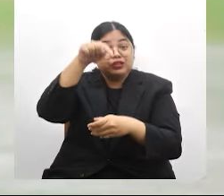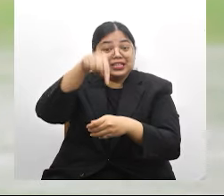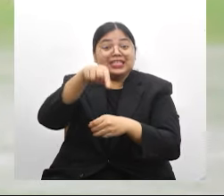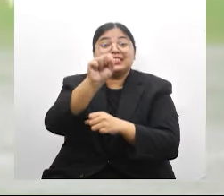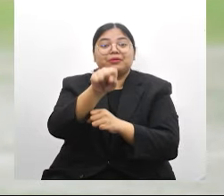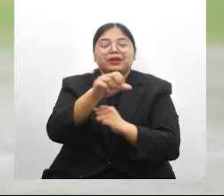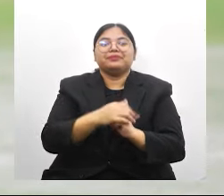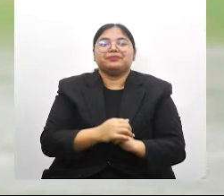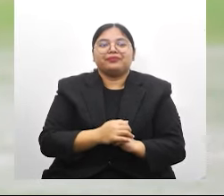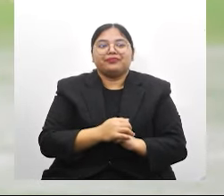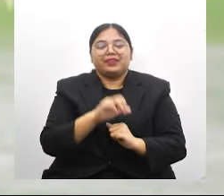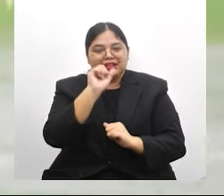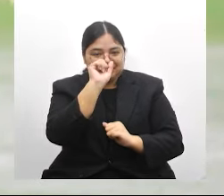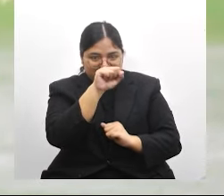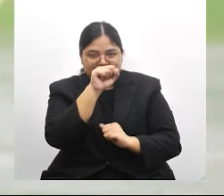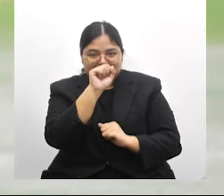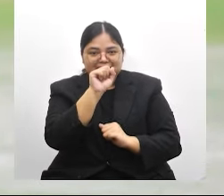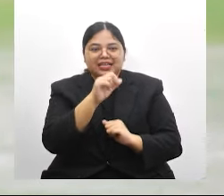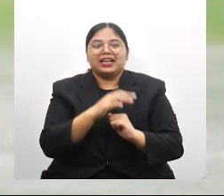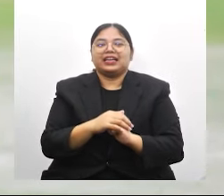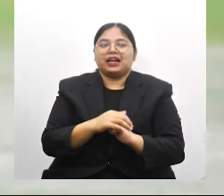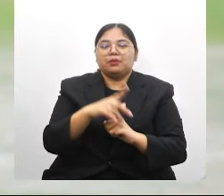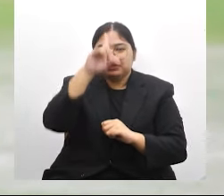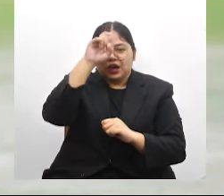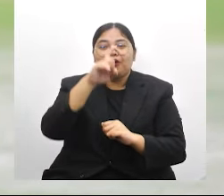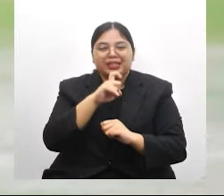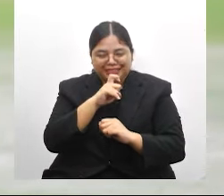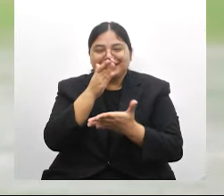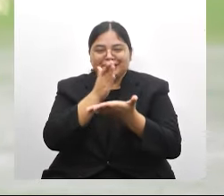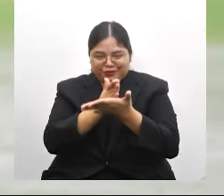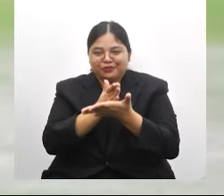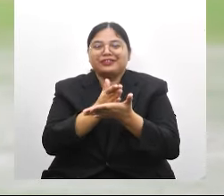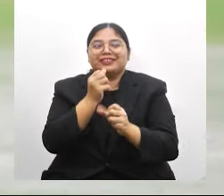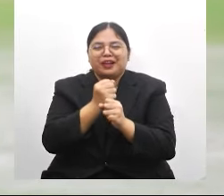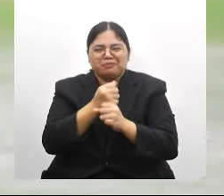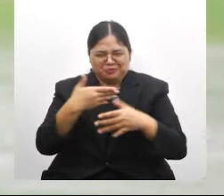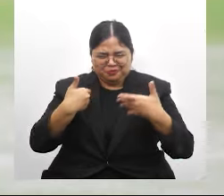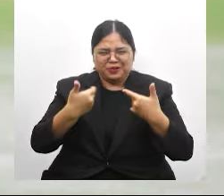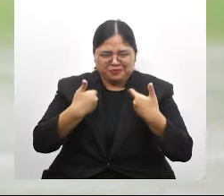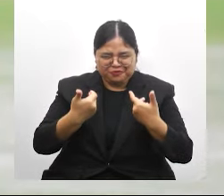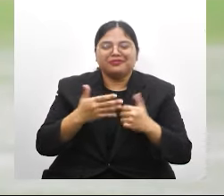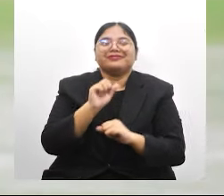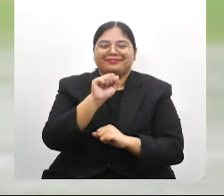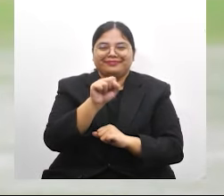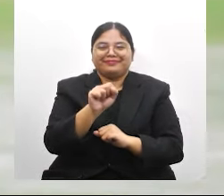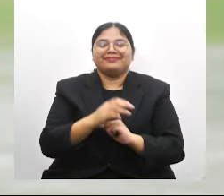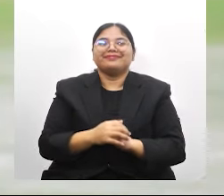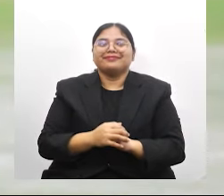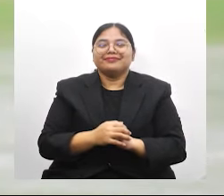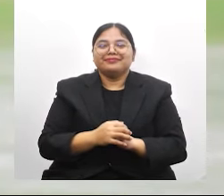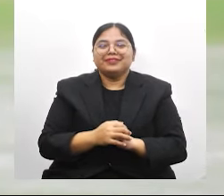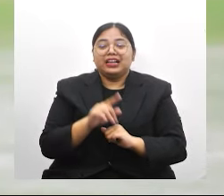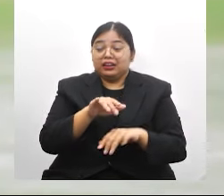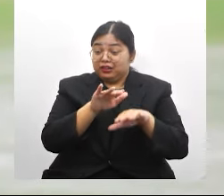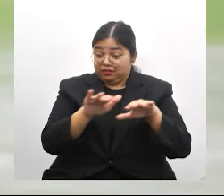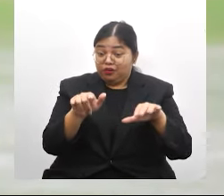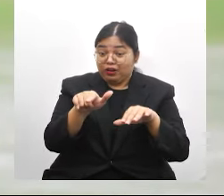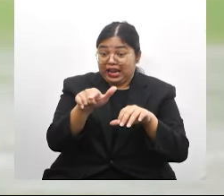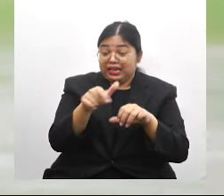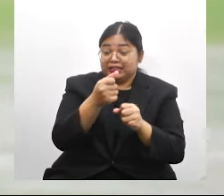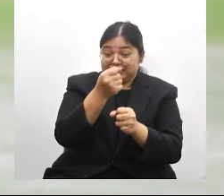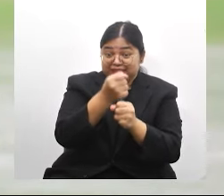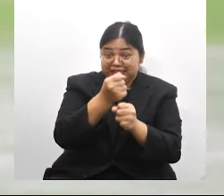นี่นะครับในวันหยุดเหรอคะใช่ครับวันเสาร์อาทิตย์ครับสนุกมั้ยคะสนุกมากครับสนุกมากค่ะแล้วสิ่งที่น้องน้องๆทำอยู่ทุกวันเนี้นะค่ะที่